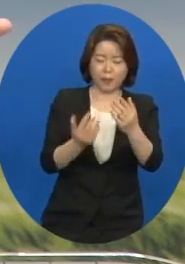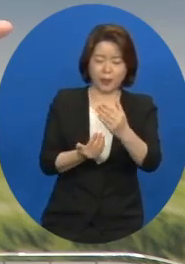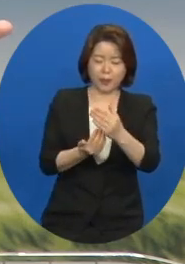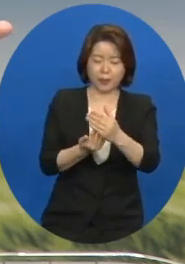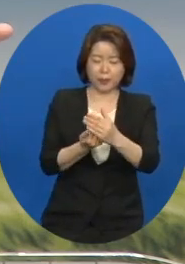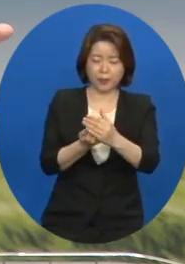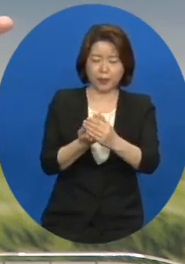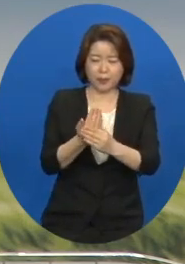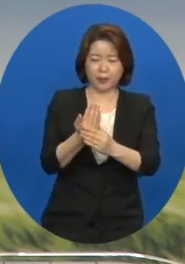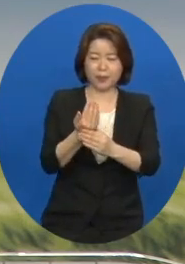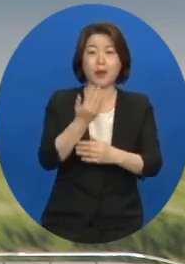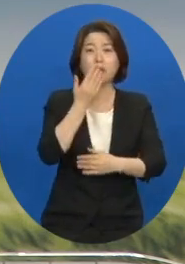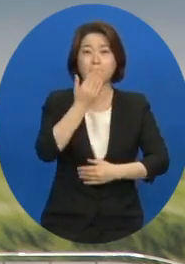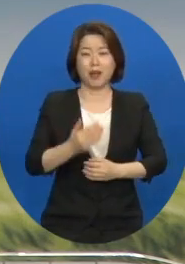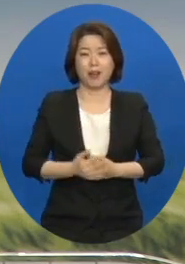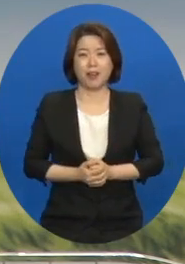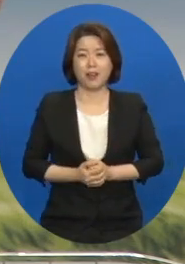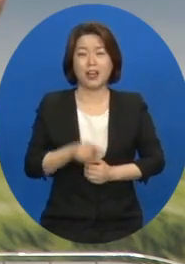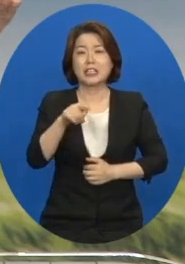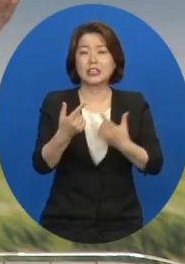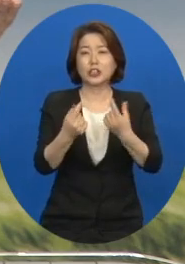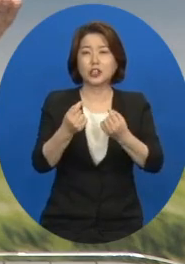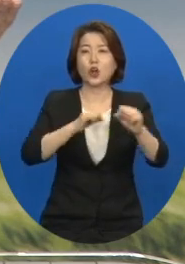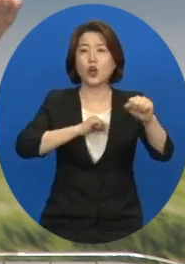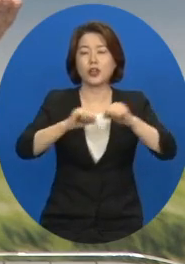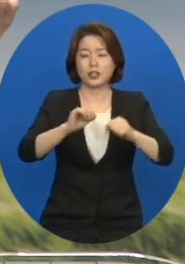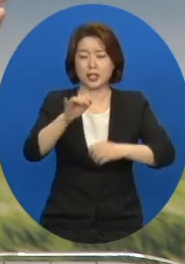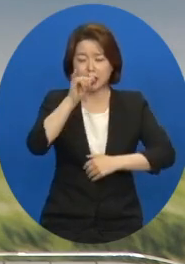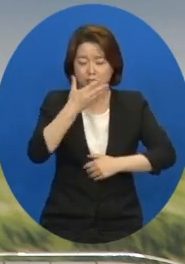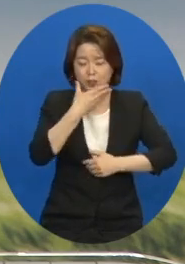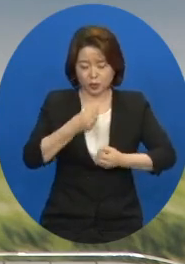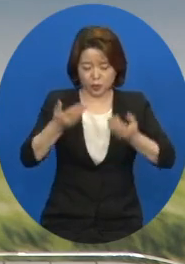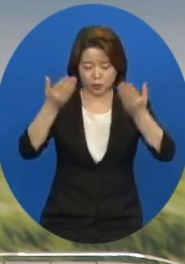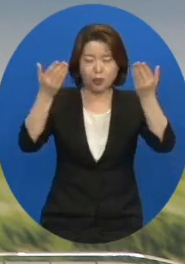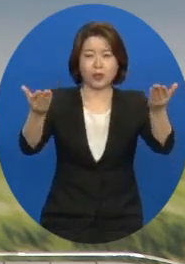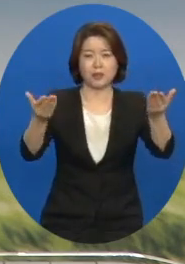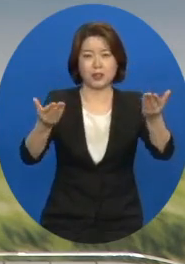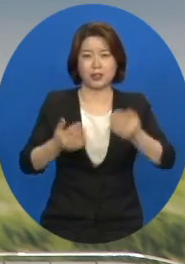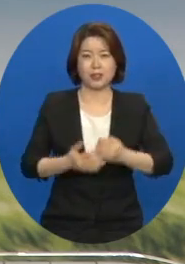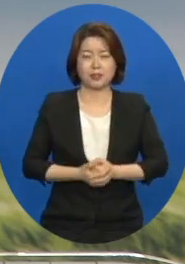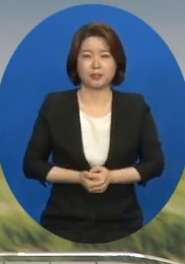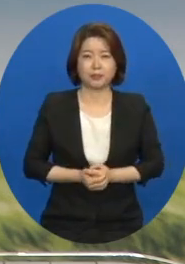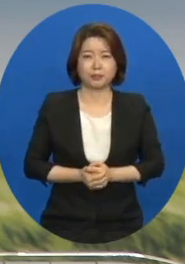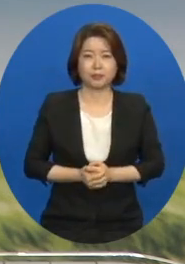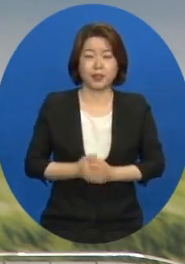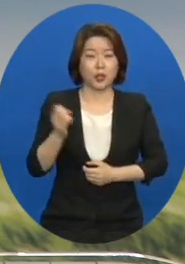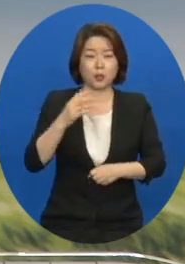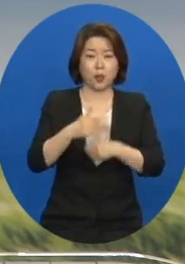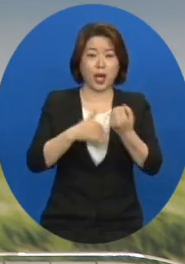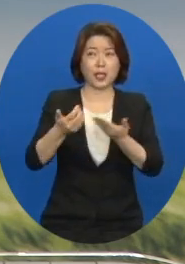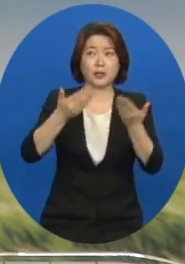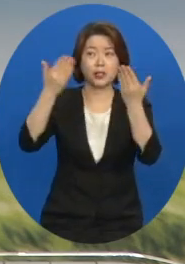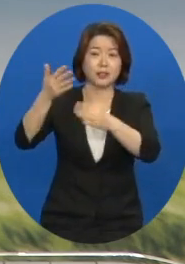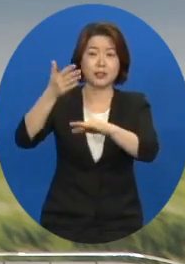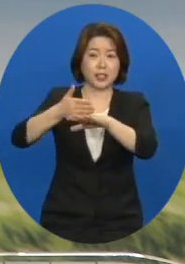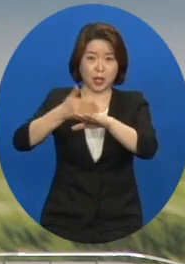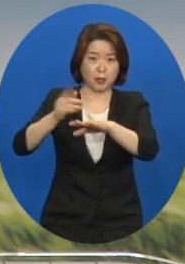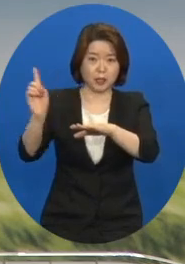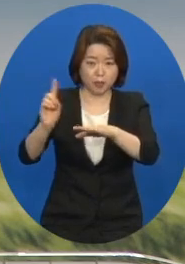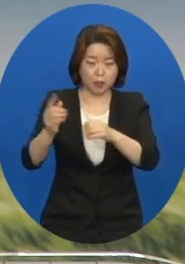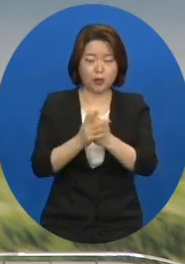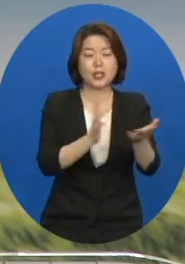거예요. 그런 역사가 있기를 축복합니다. 그리고 하나님께 드릴 감사는